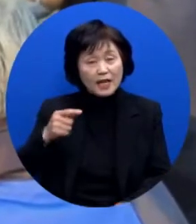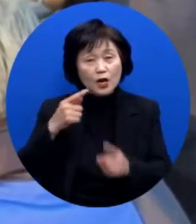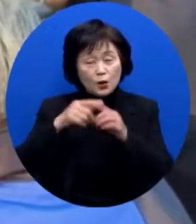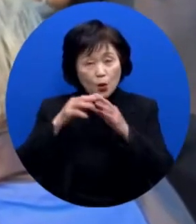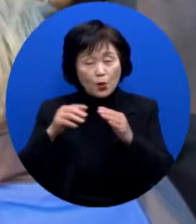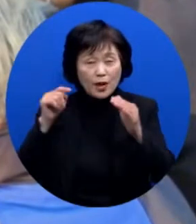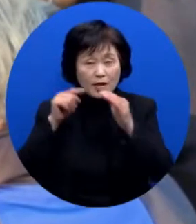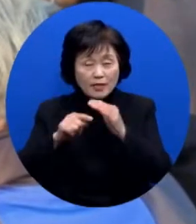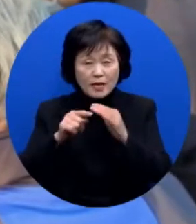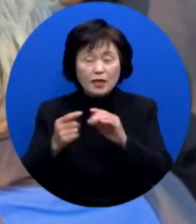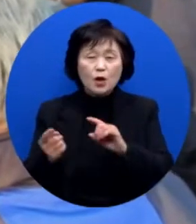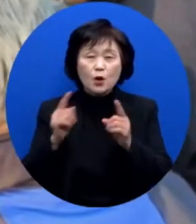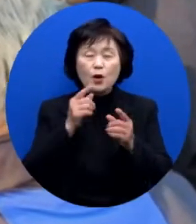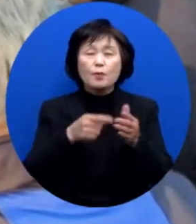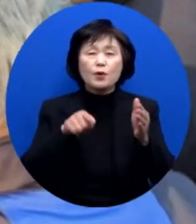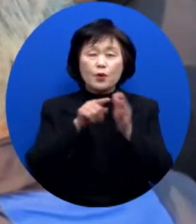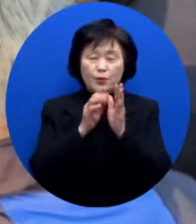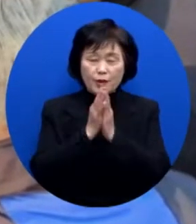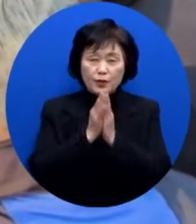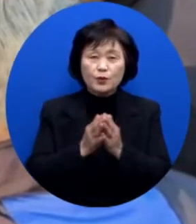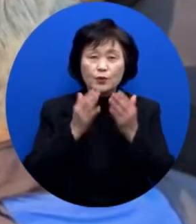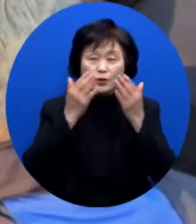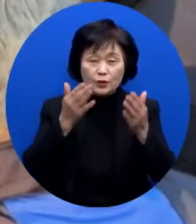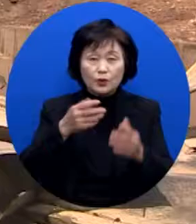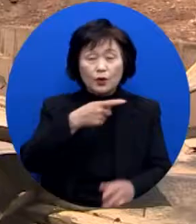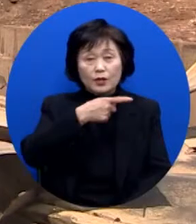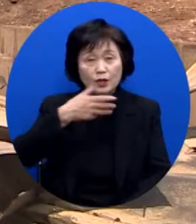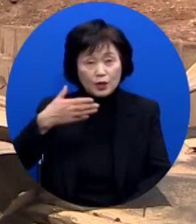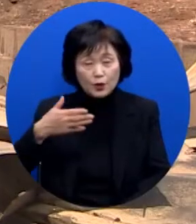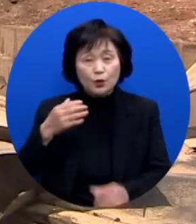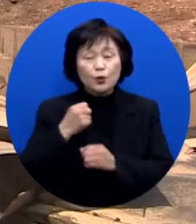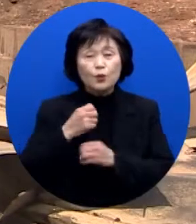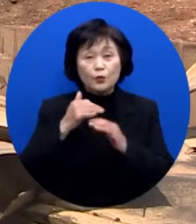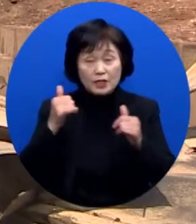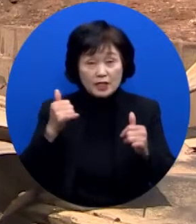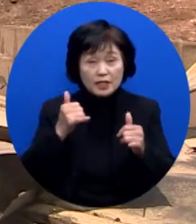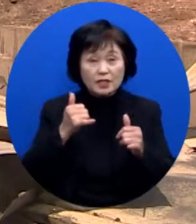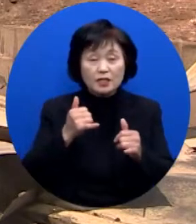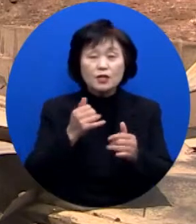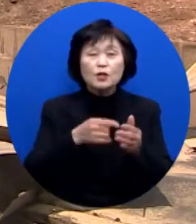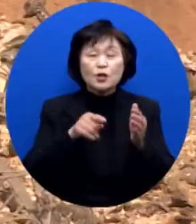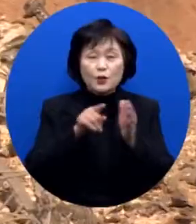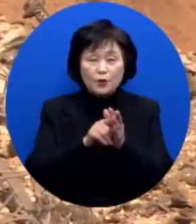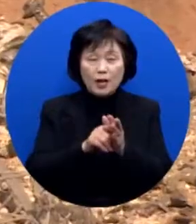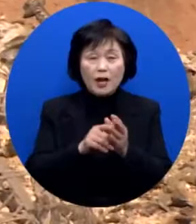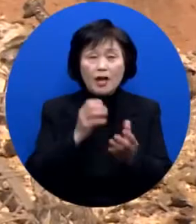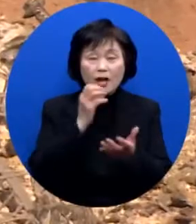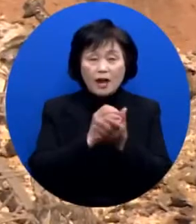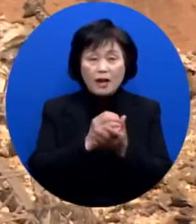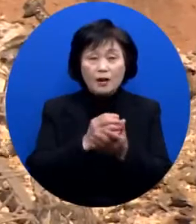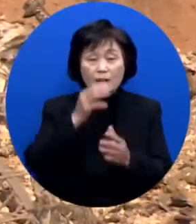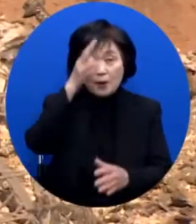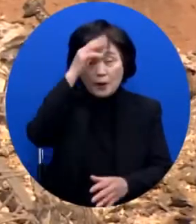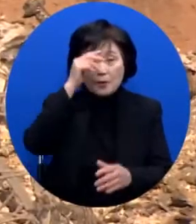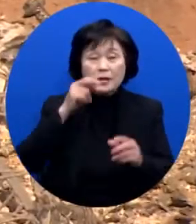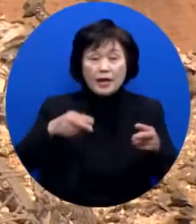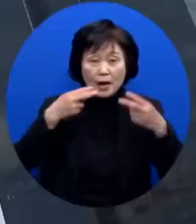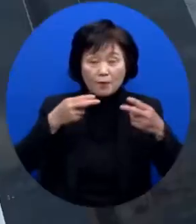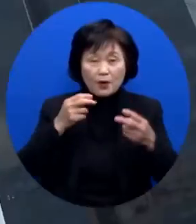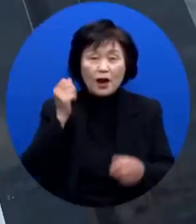기도하고 진화 작업을 하는 소방관과 군 장병을 대상으로 컵라면과 관습 등을 지원했습니다